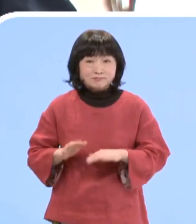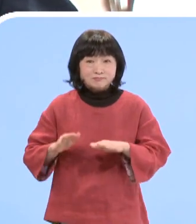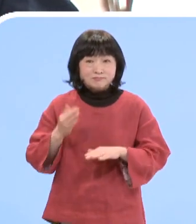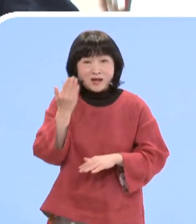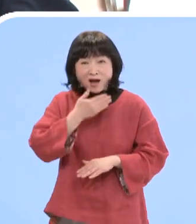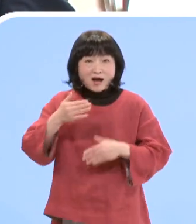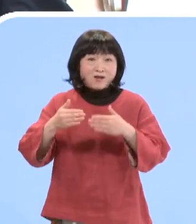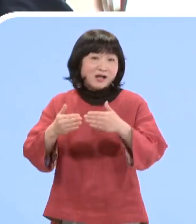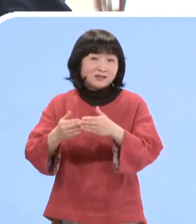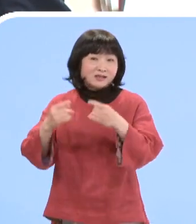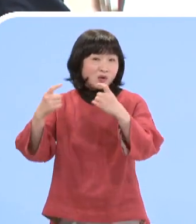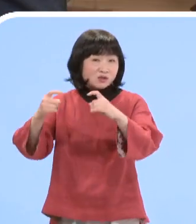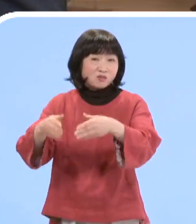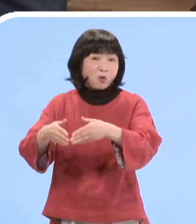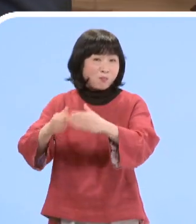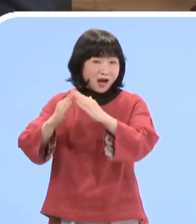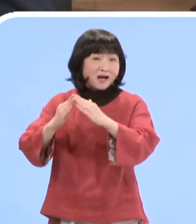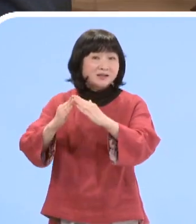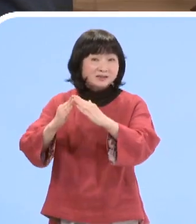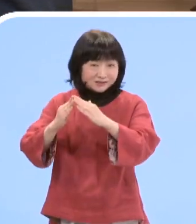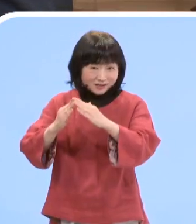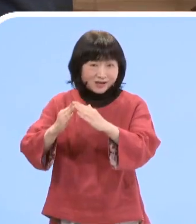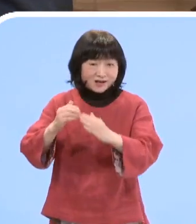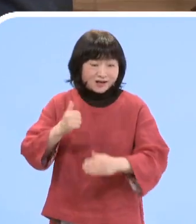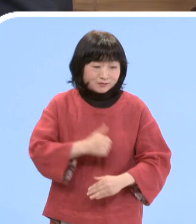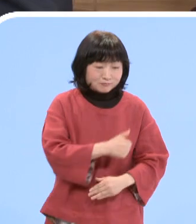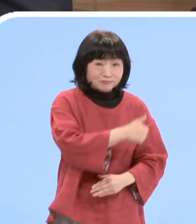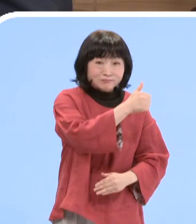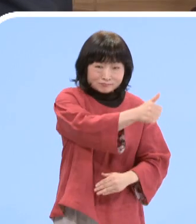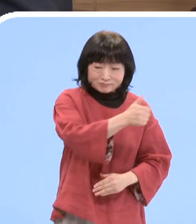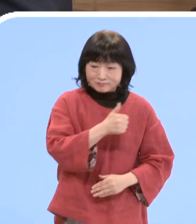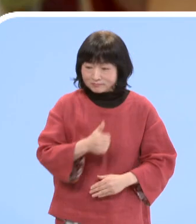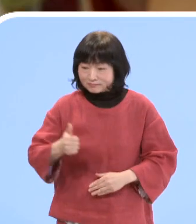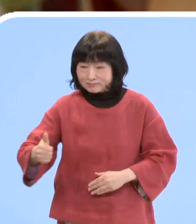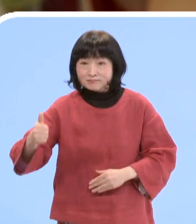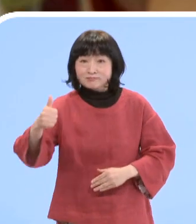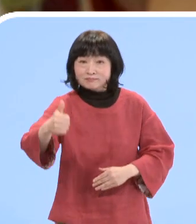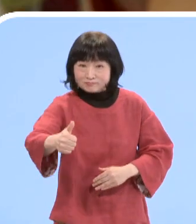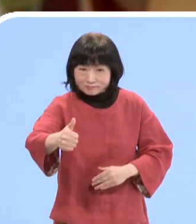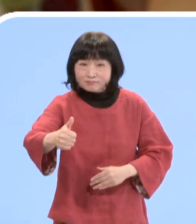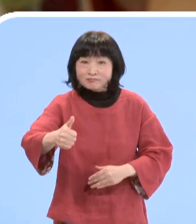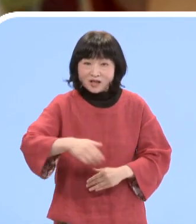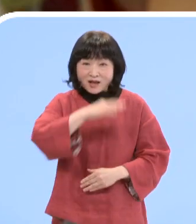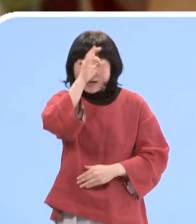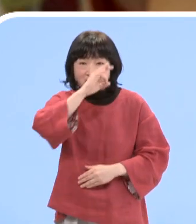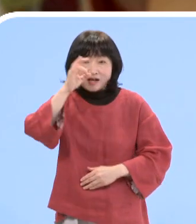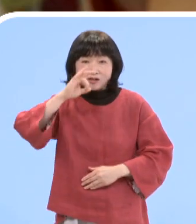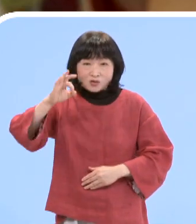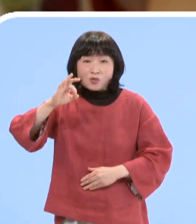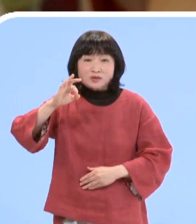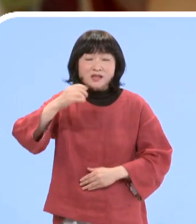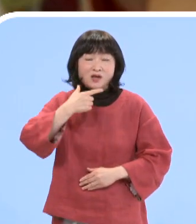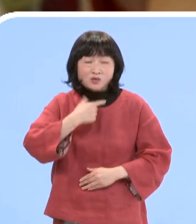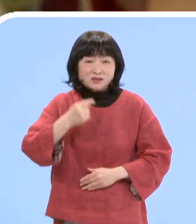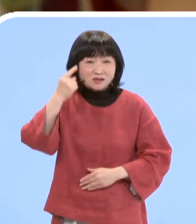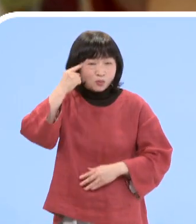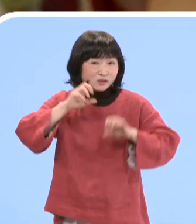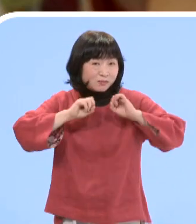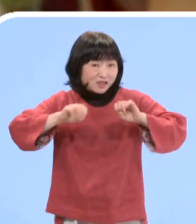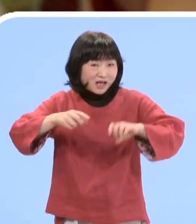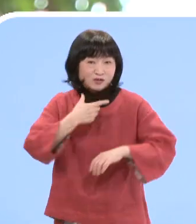崎はお城もできましたから、 はい、 韓流ルートをこう回っていただくような、うん、PR をしっかりしていきたいと思っています